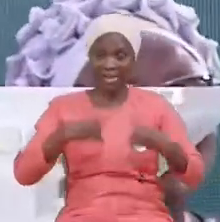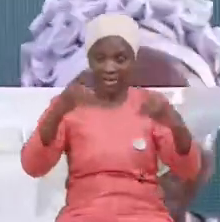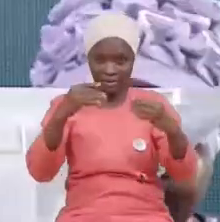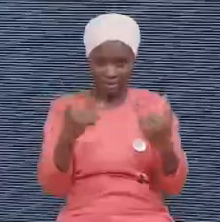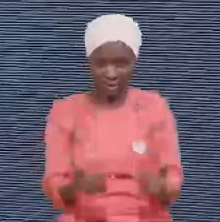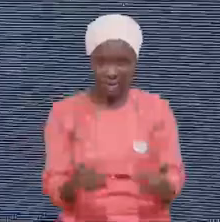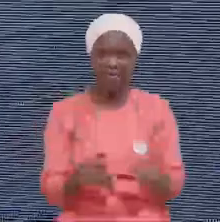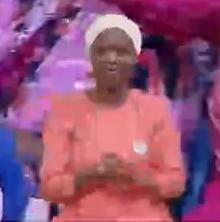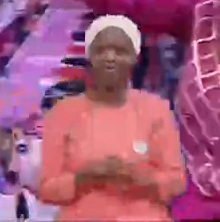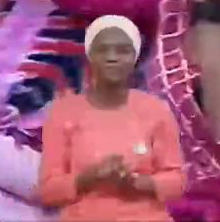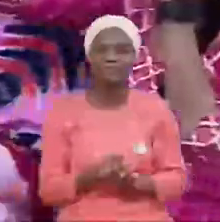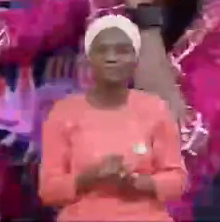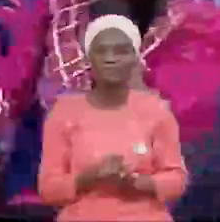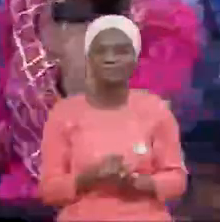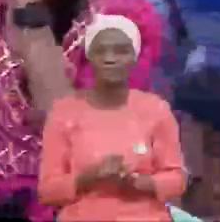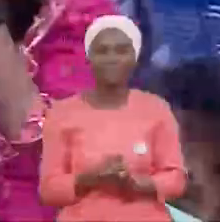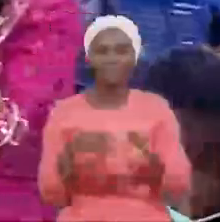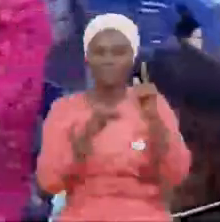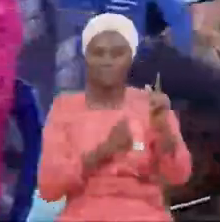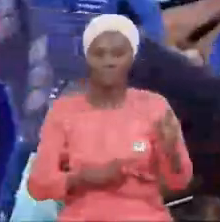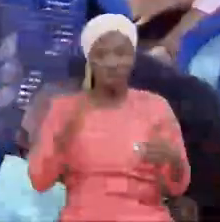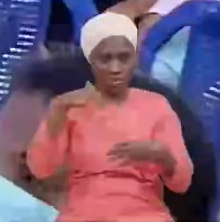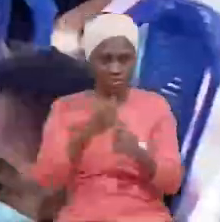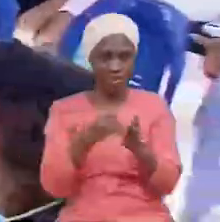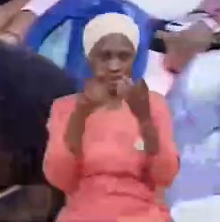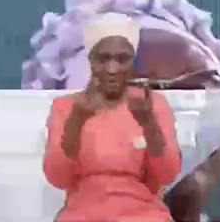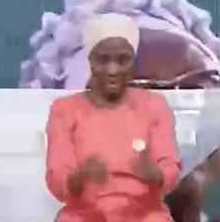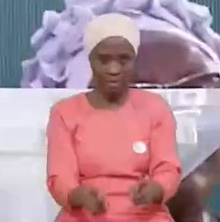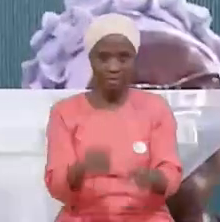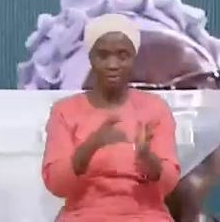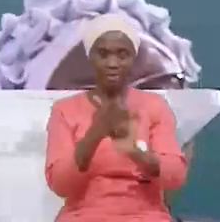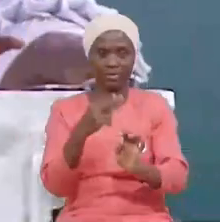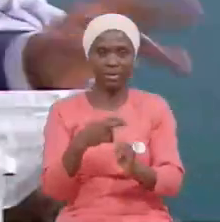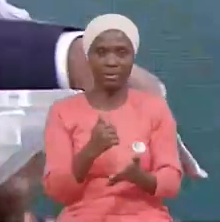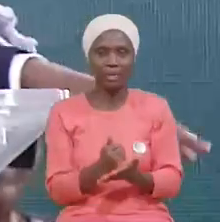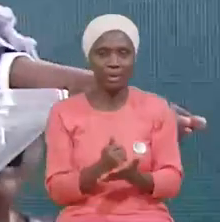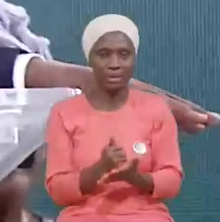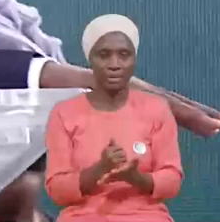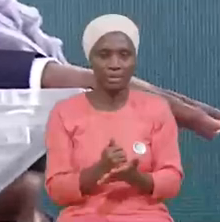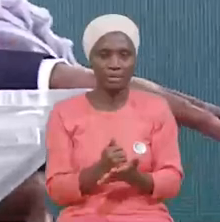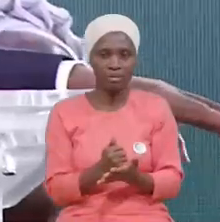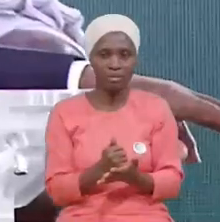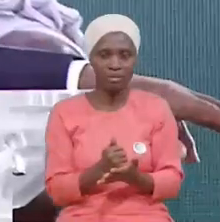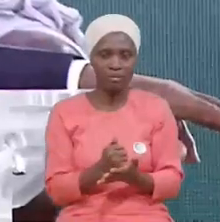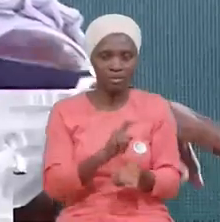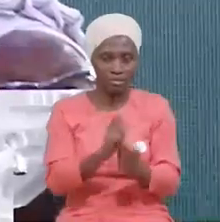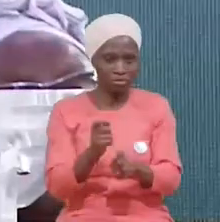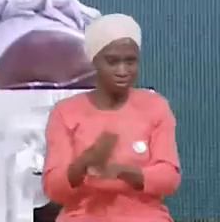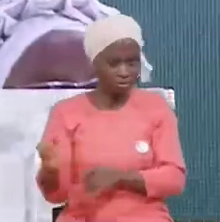Le Seigneur le fera dans ta vie. Détourne-toi du passé.